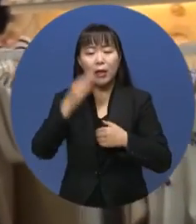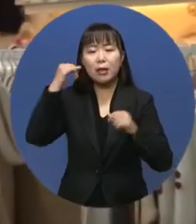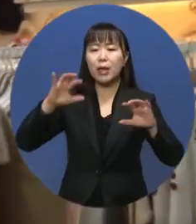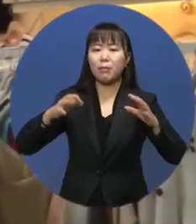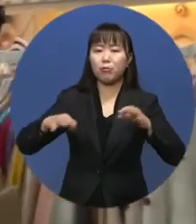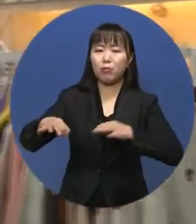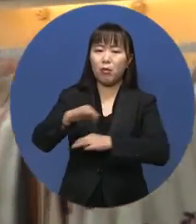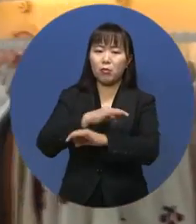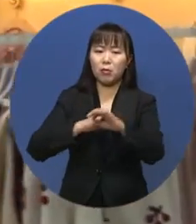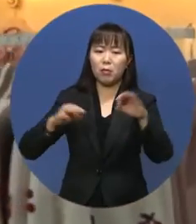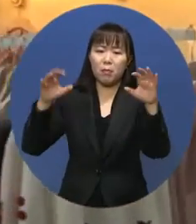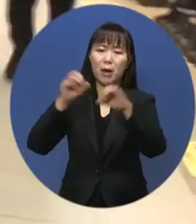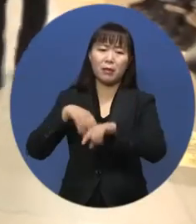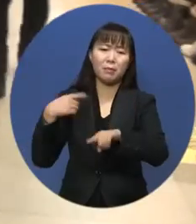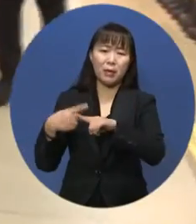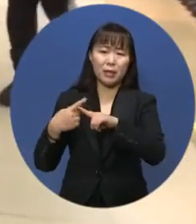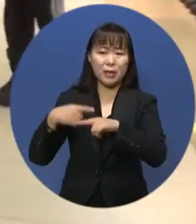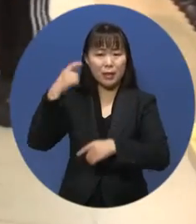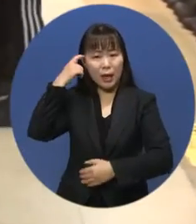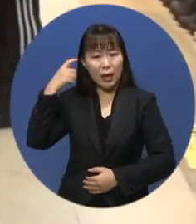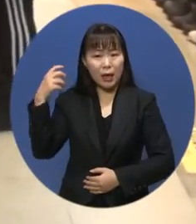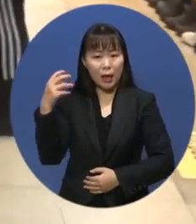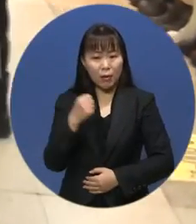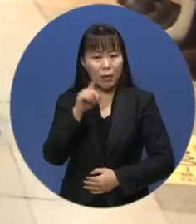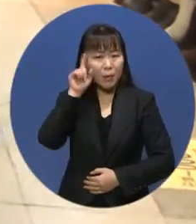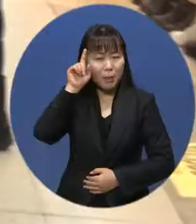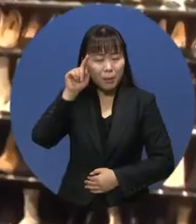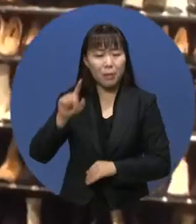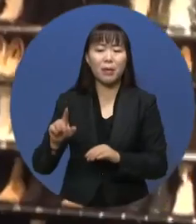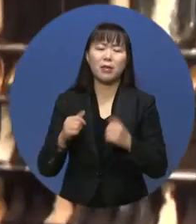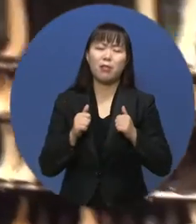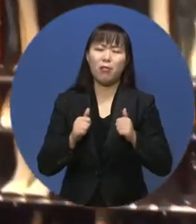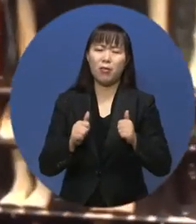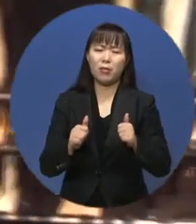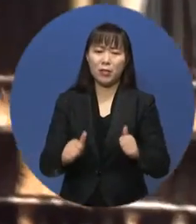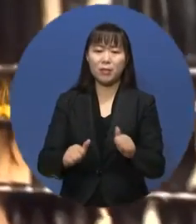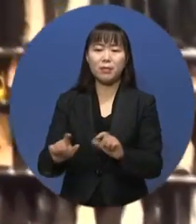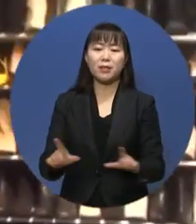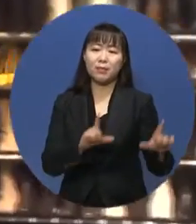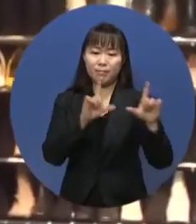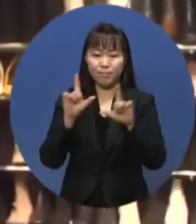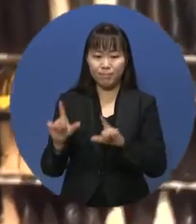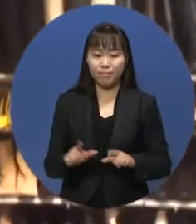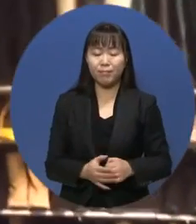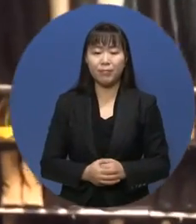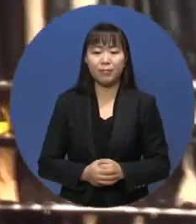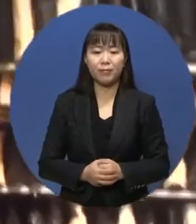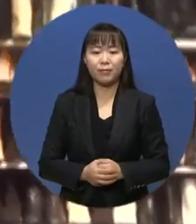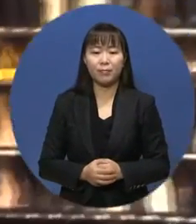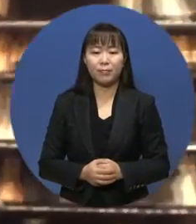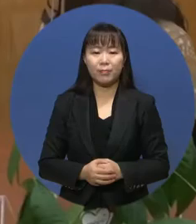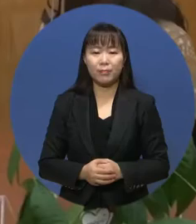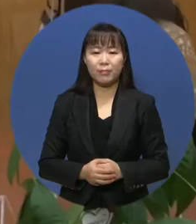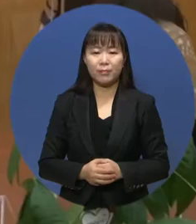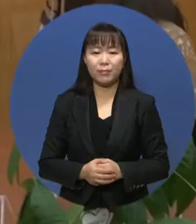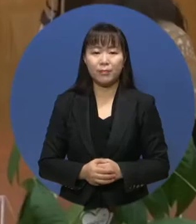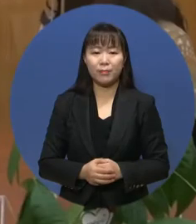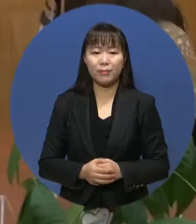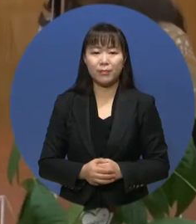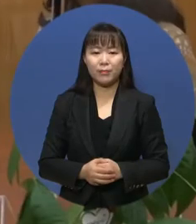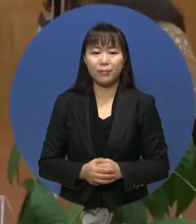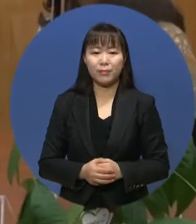대한민국 경제가 무너진다는 신념으로 하루하루를 열심히 이겨내고 있습니다. 복지TV